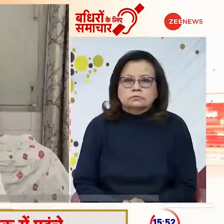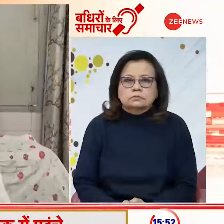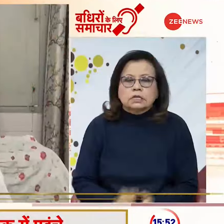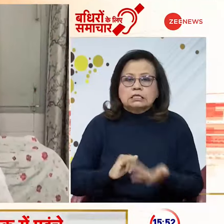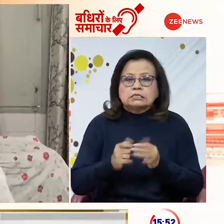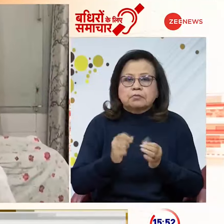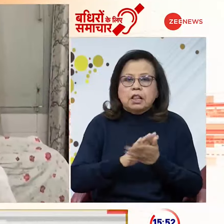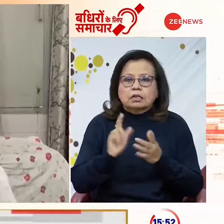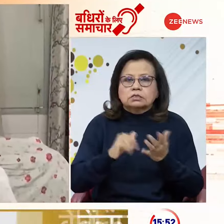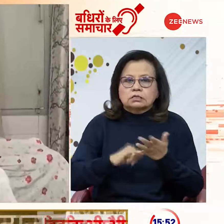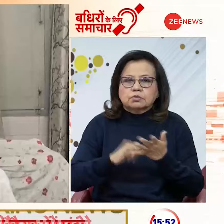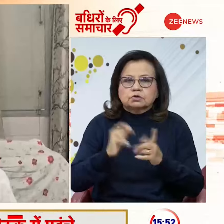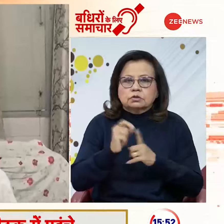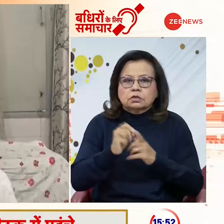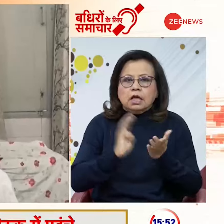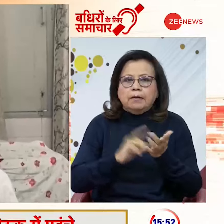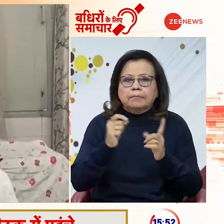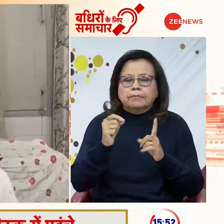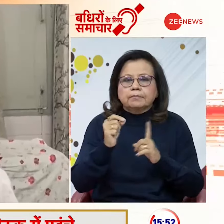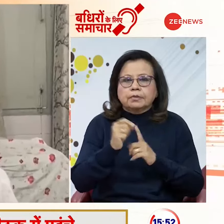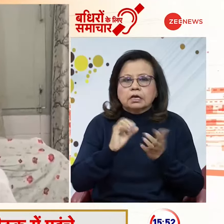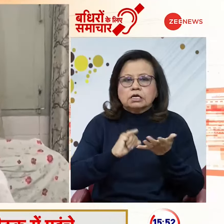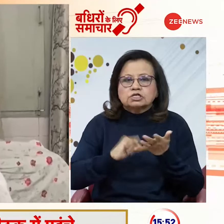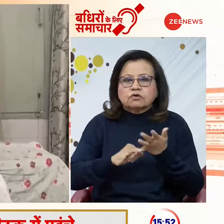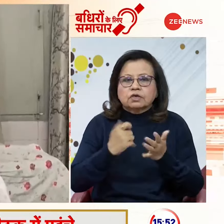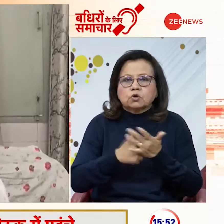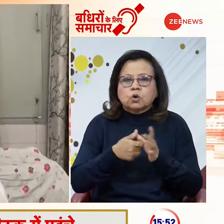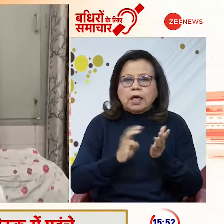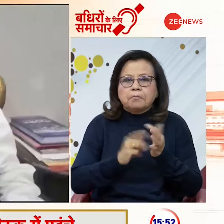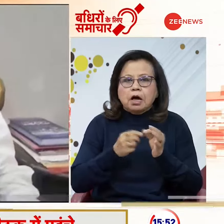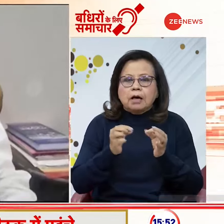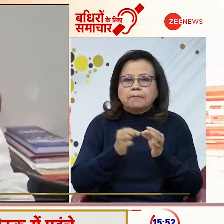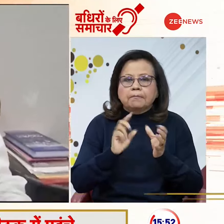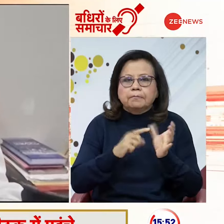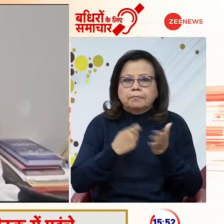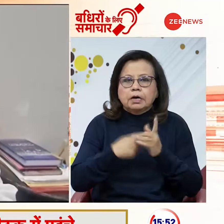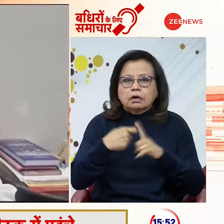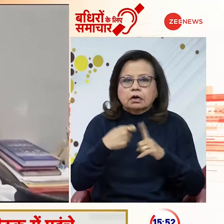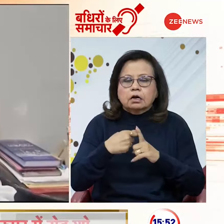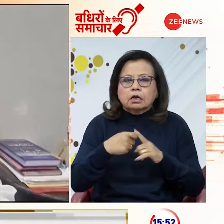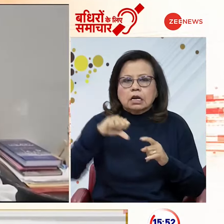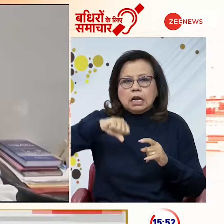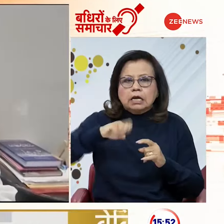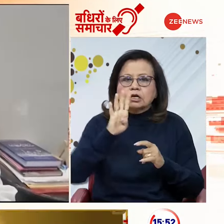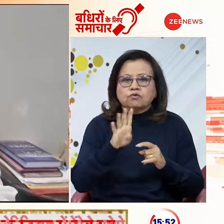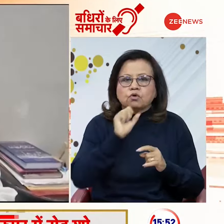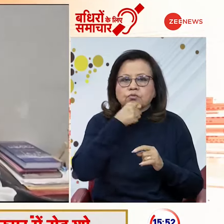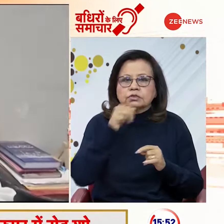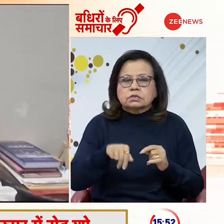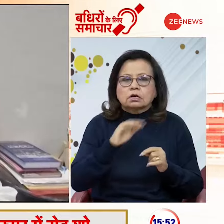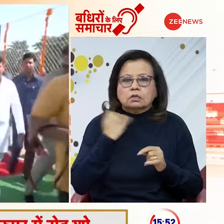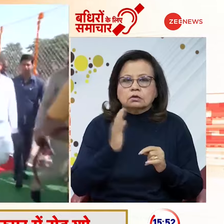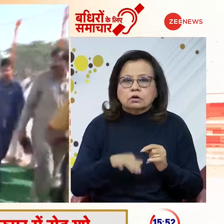संभल से समाजवादी पार्टी के सांसर शफिकु रह्मान बर्क का 94 साल के उम्र में